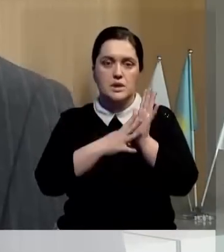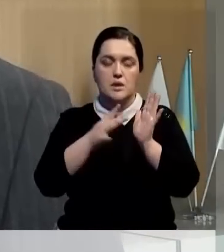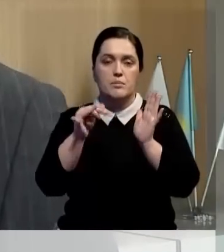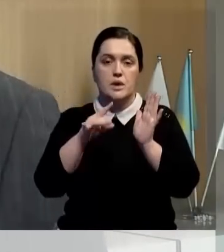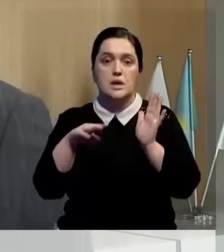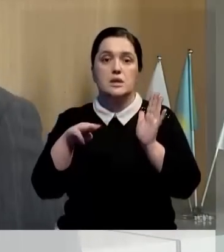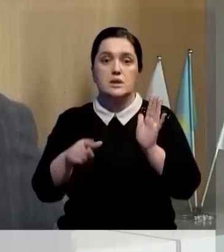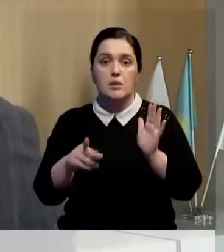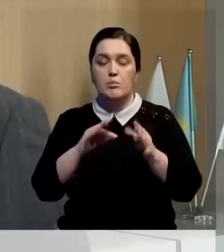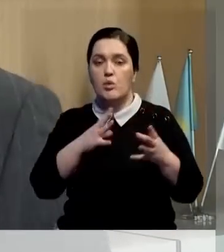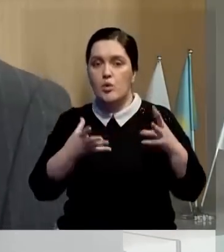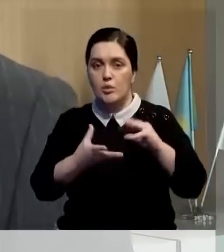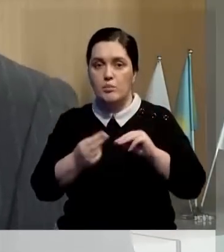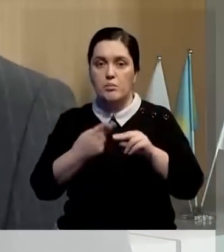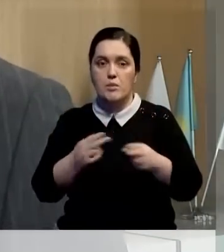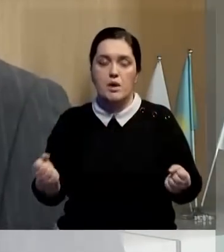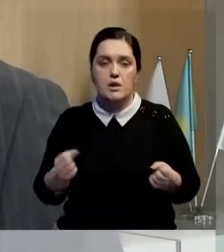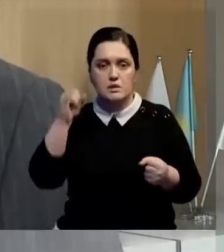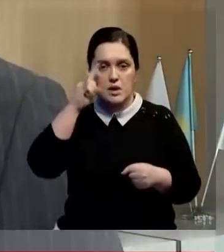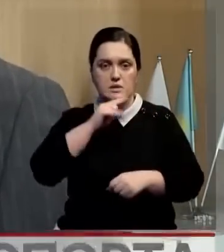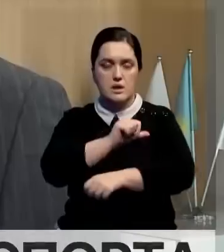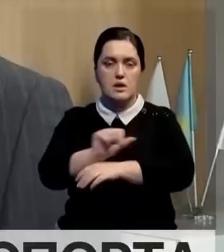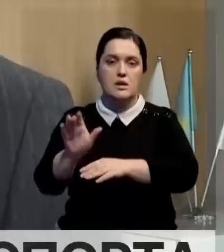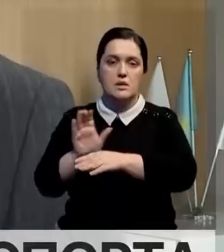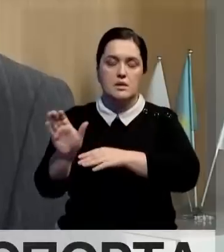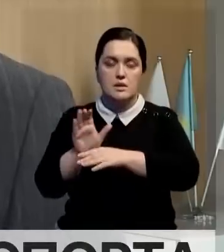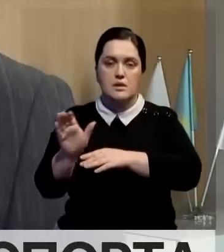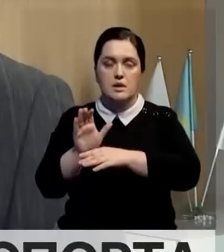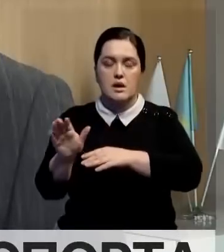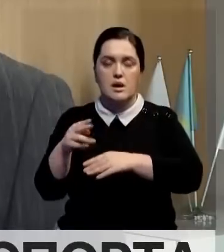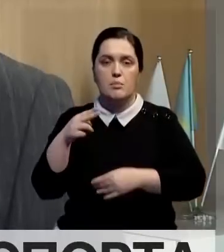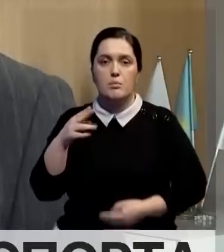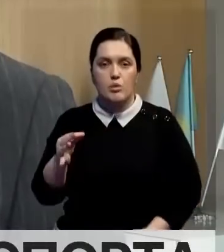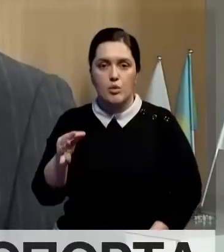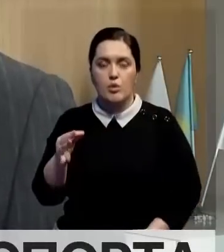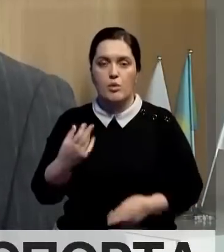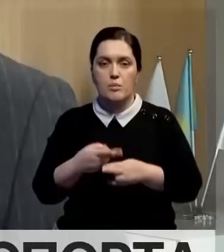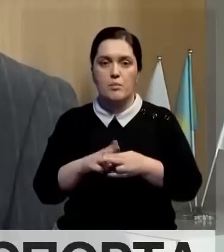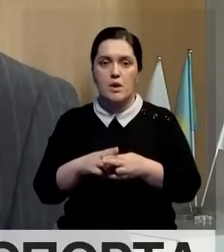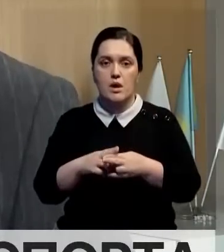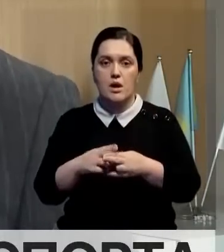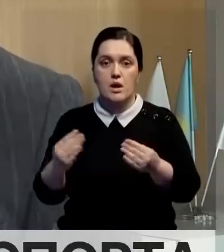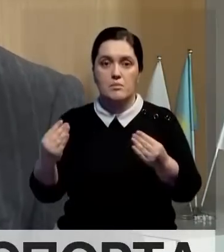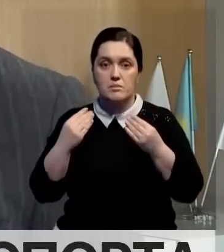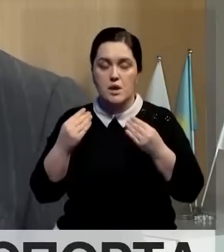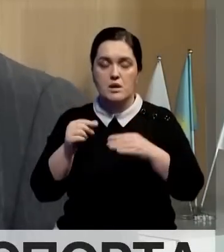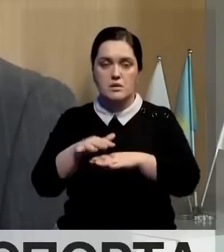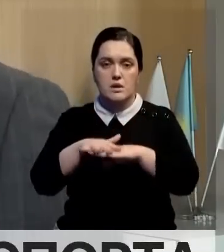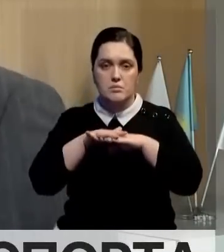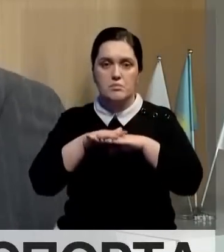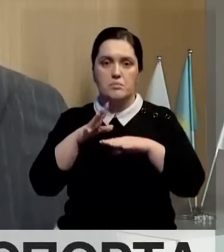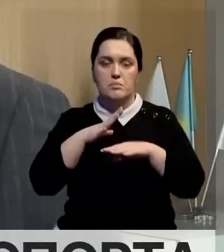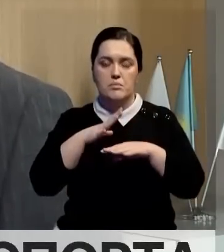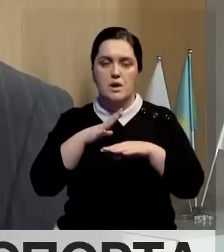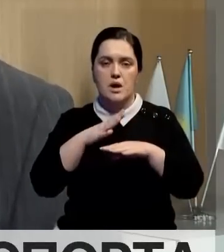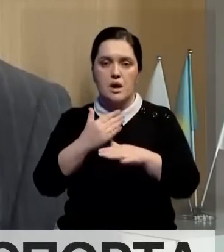по объему поддержки казахстанских экспортеров. По предоставленному предэкспортному финансированию, торговому